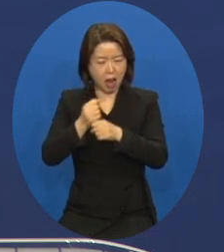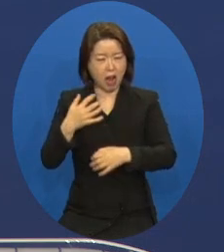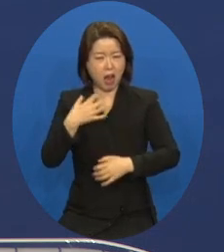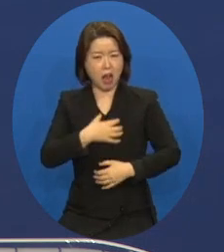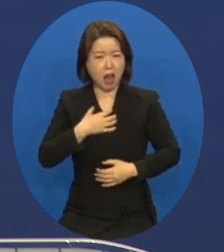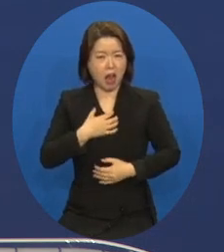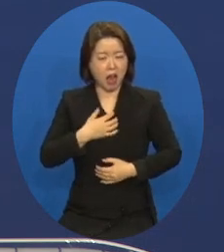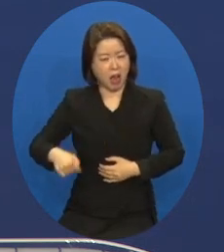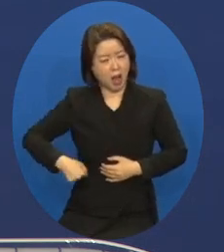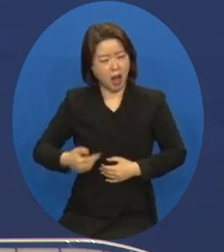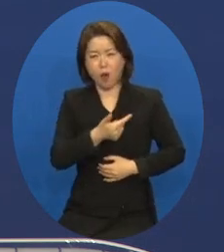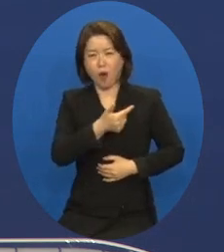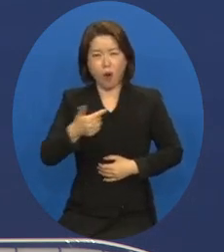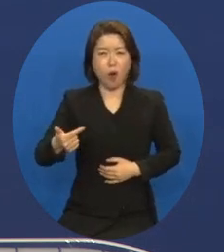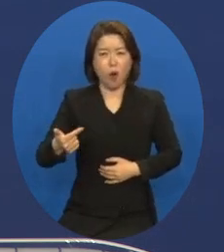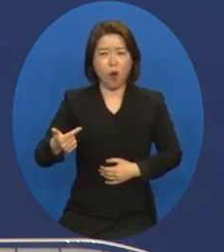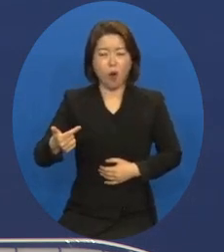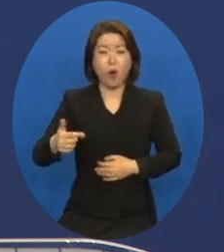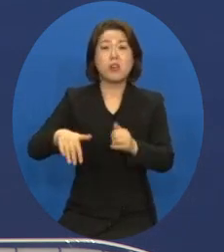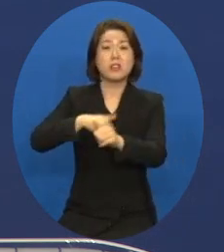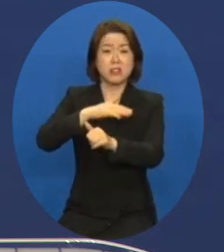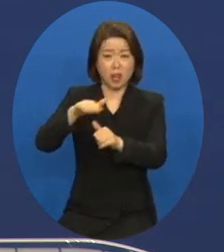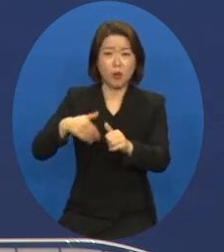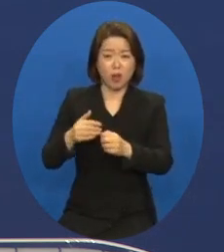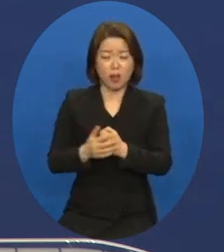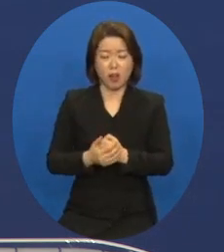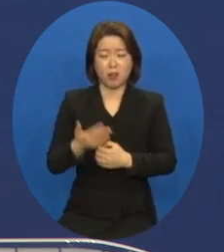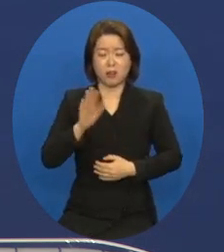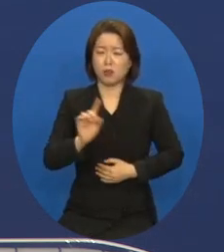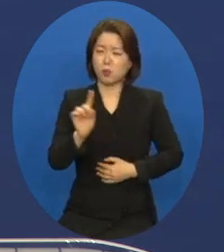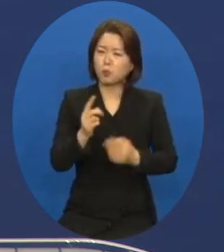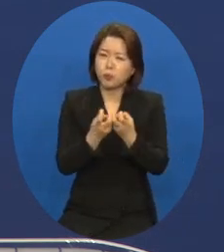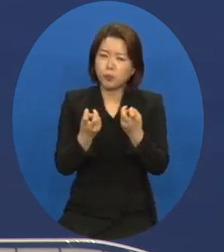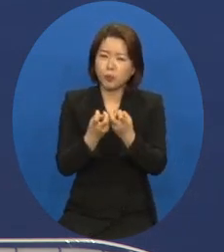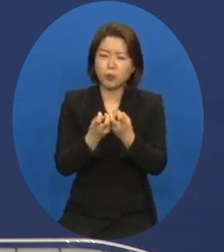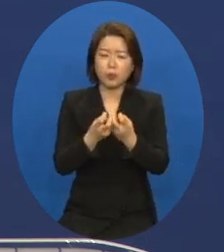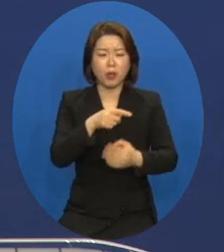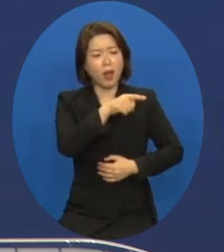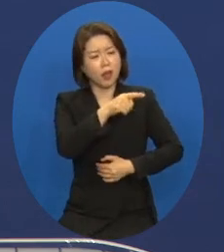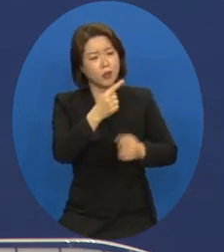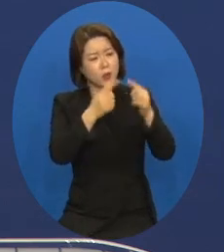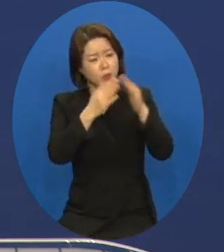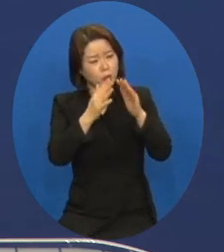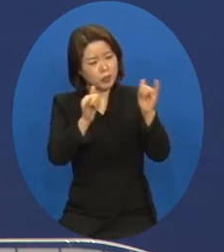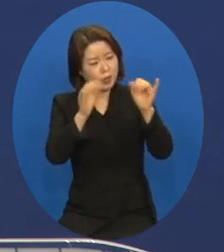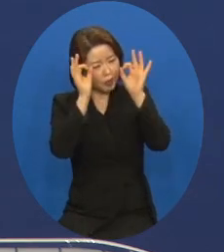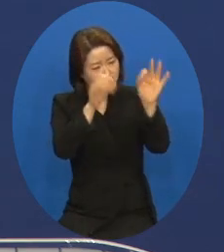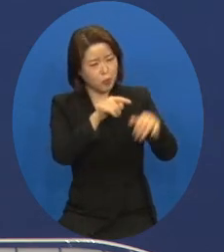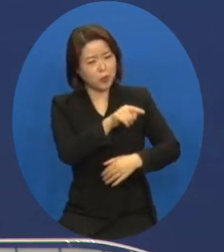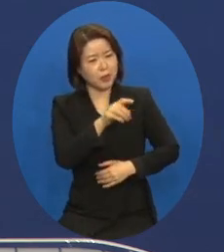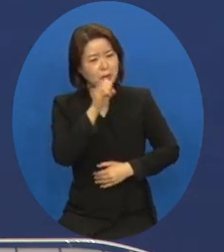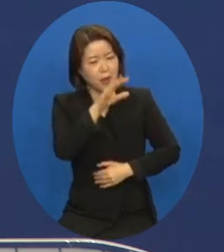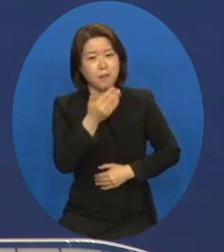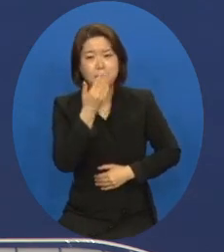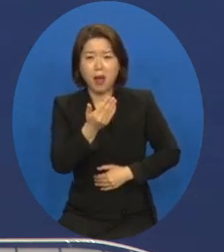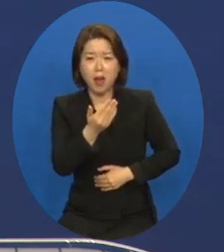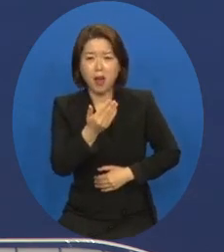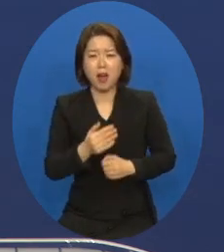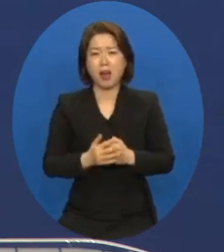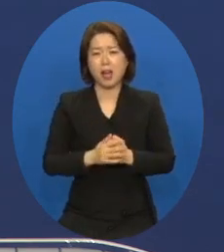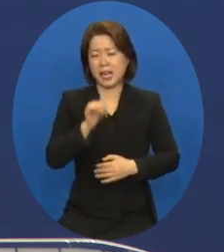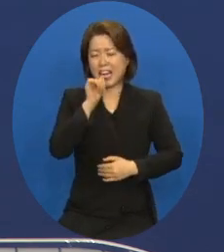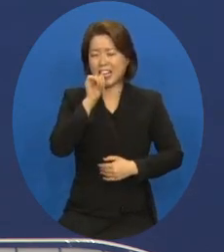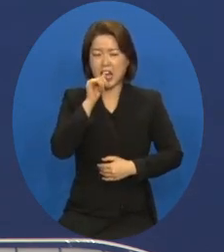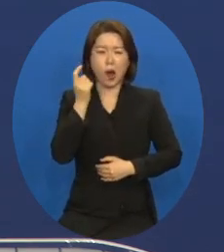마음 아픈 그런 상황인데 어떻게 사도 바울은 고린도 교인들을 이렇게 말하는 것일까요 절대로